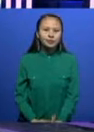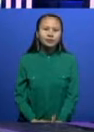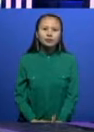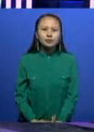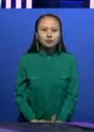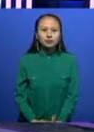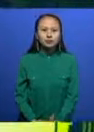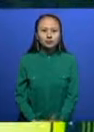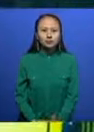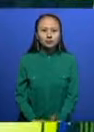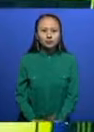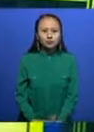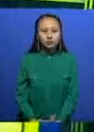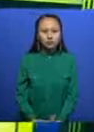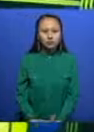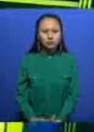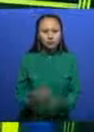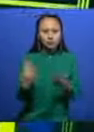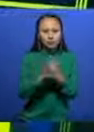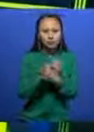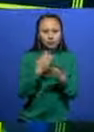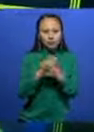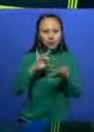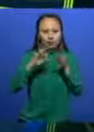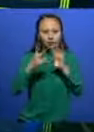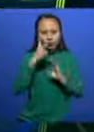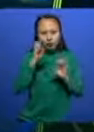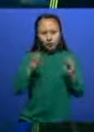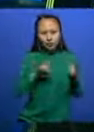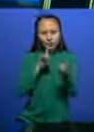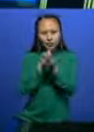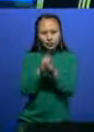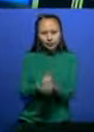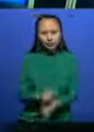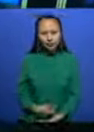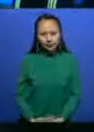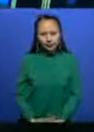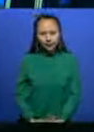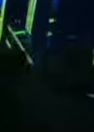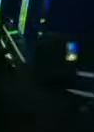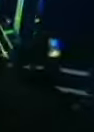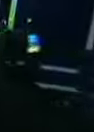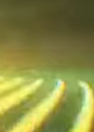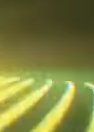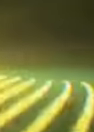хабарласуға болады. Жаңалықтарымызды хабардың сайтынан да көре аласыздар. Жүздескенше ағайын.